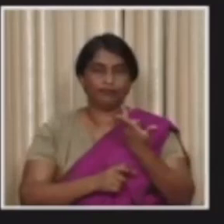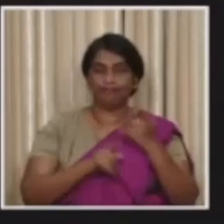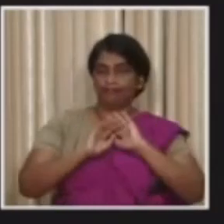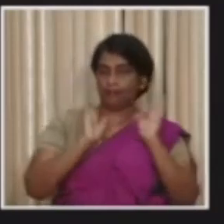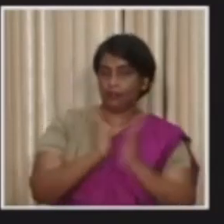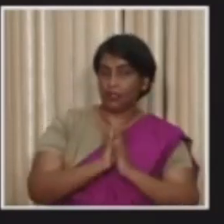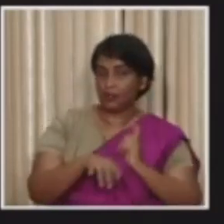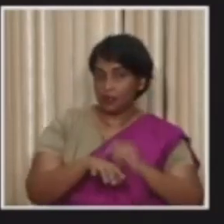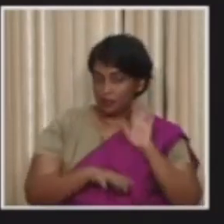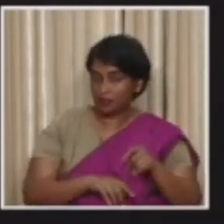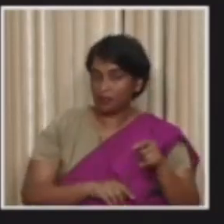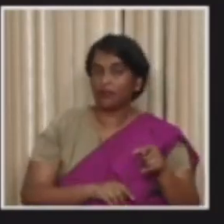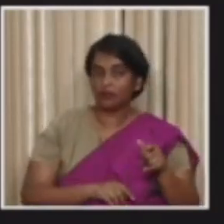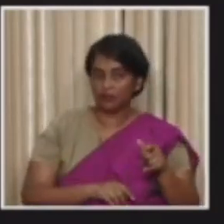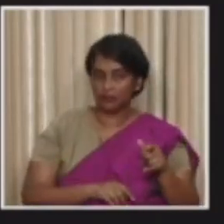වෙලාවේදී